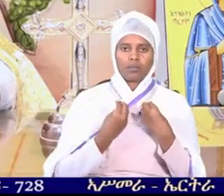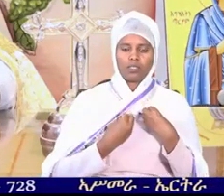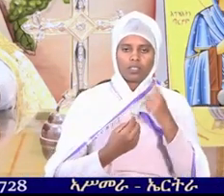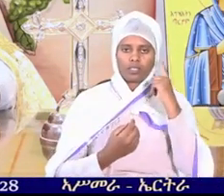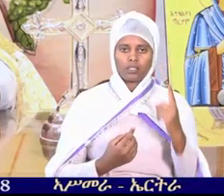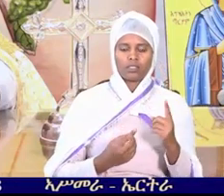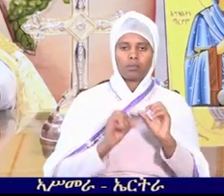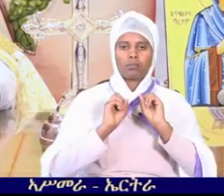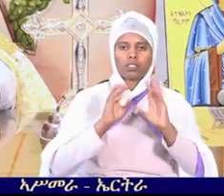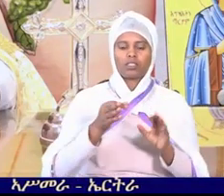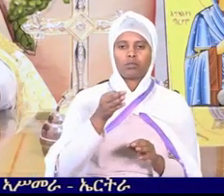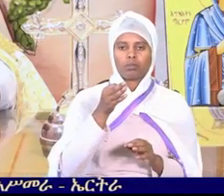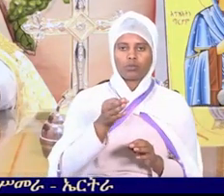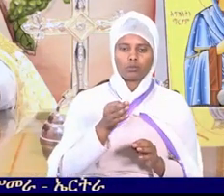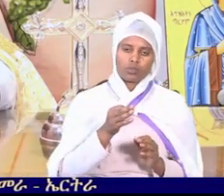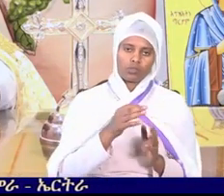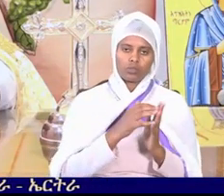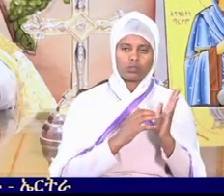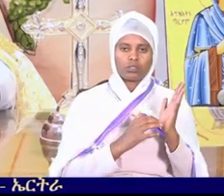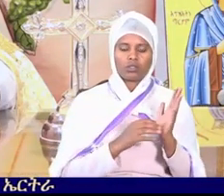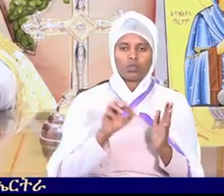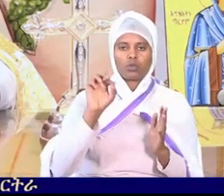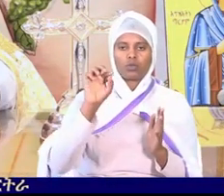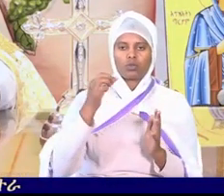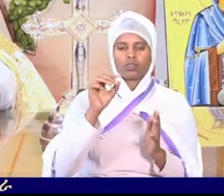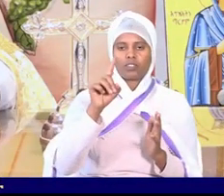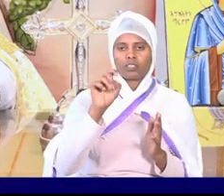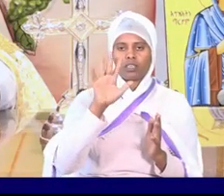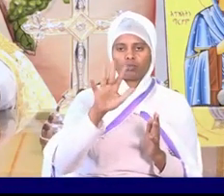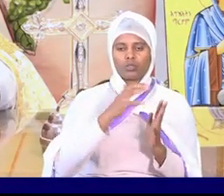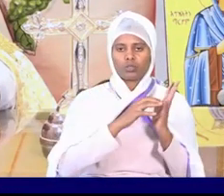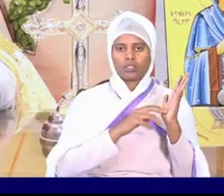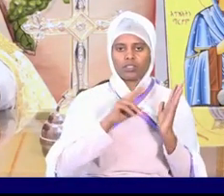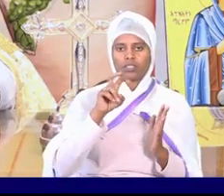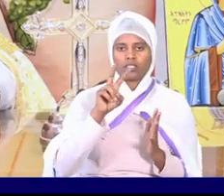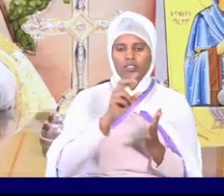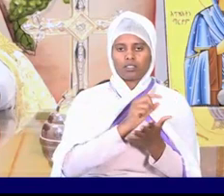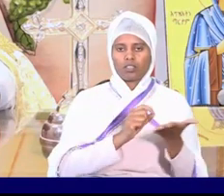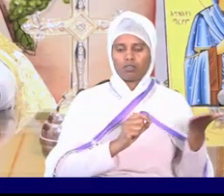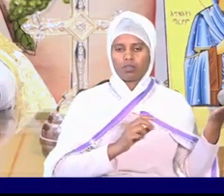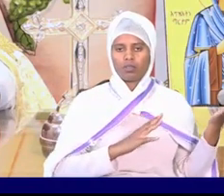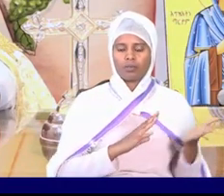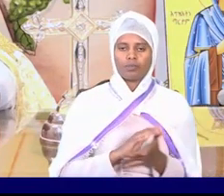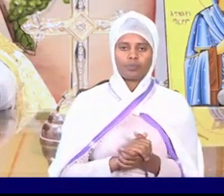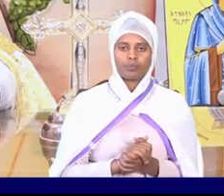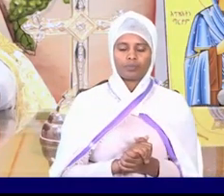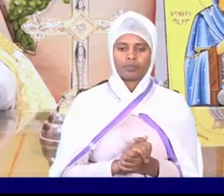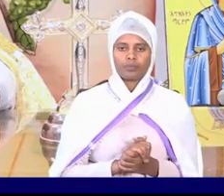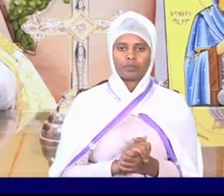ሃደገልና። ቀዳመይቲ መልእኽቲ ጳውሎስ ናብ ሰብ ቆሮንቶስ ምዕራፍ 15 ቁጥር 22